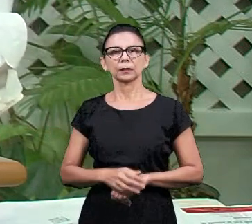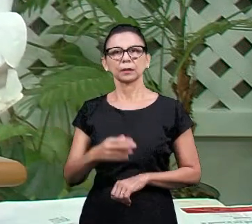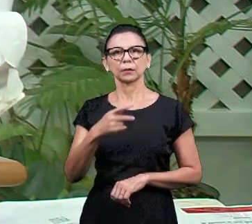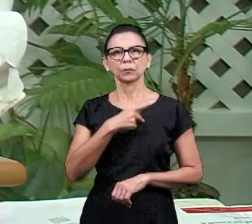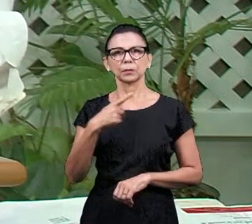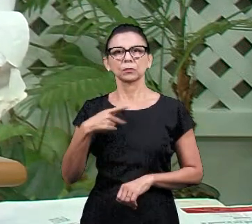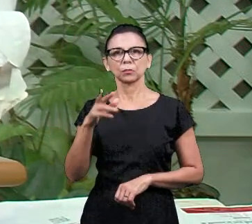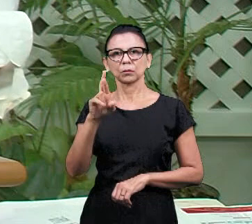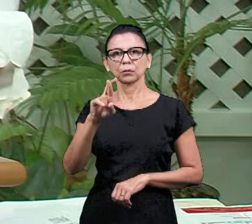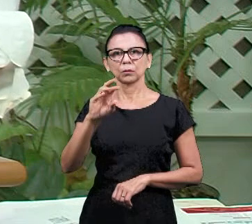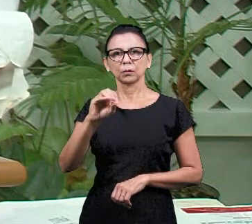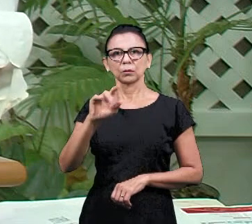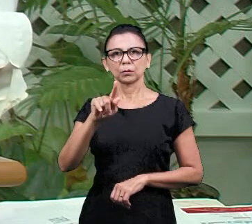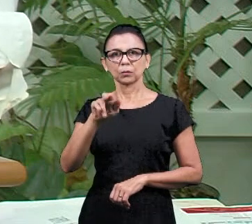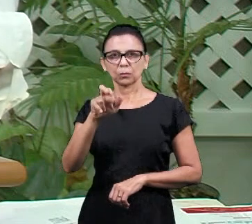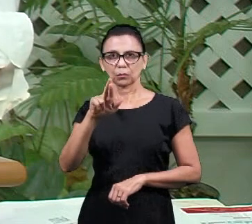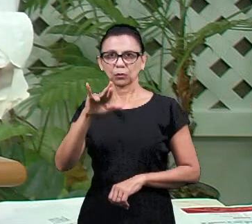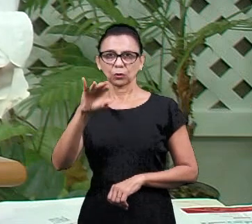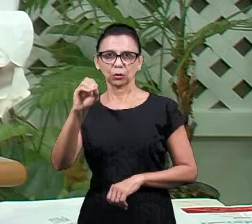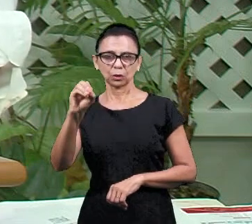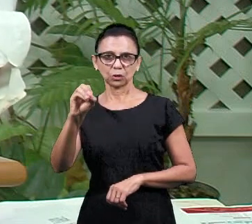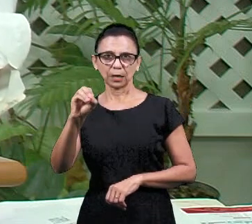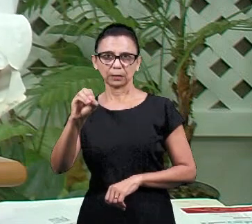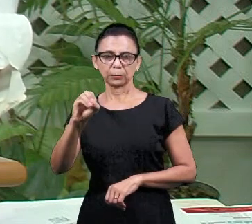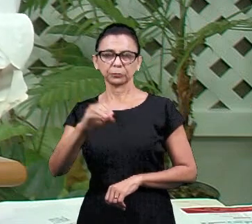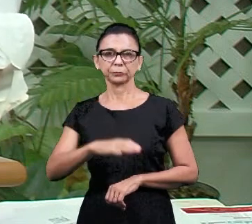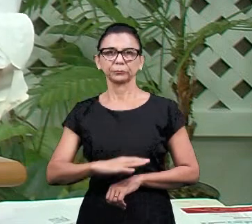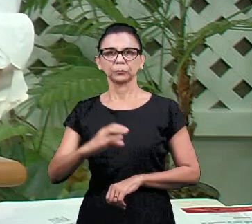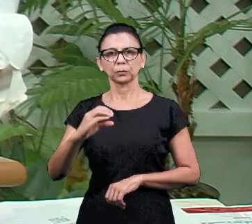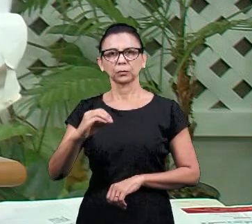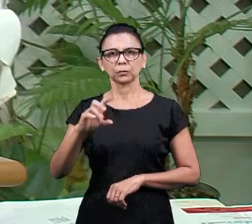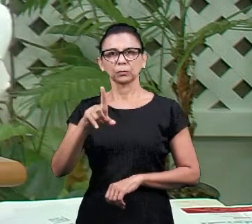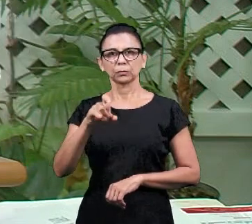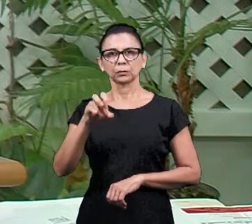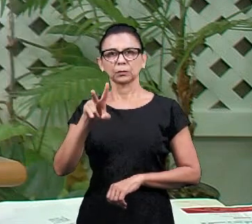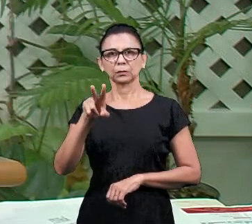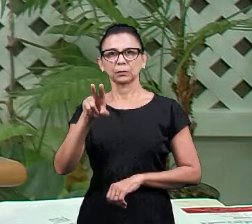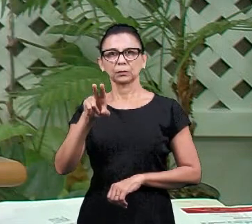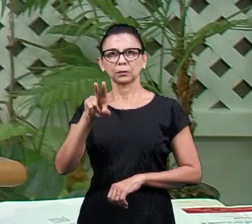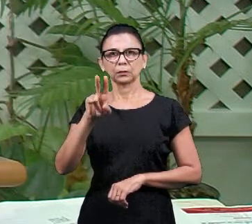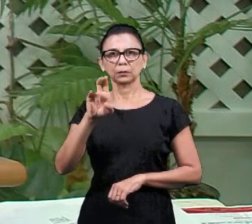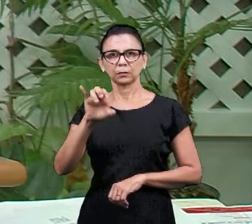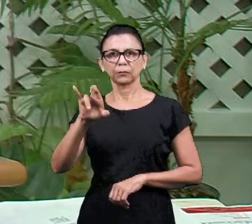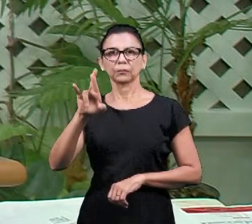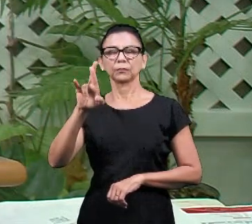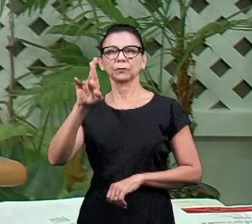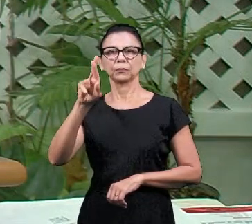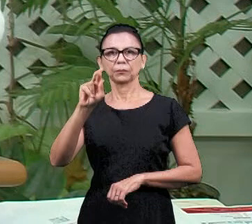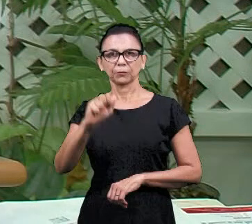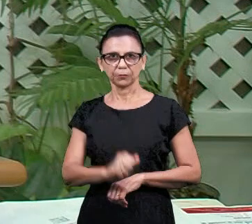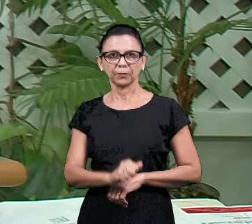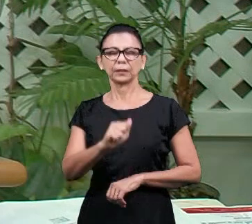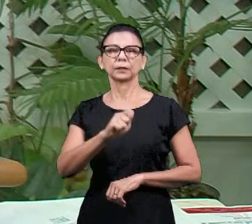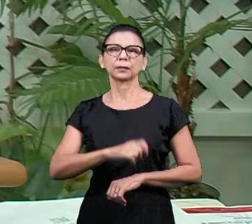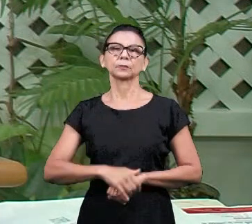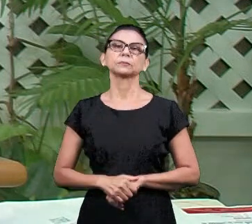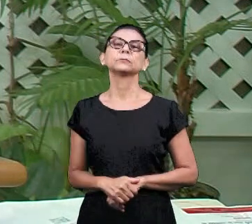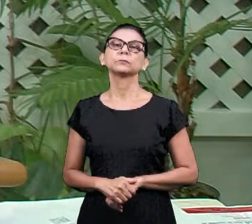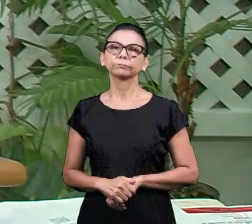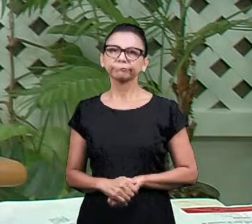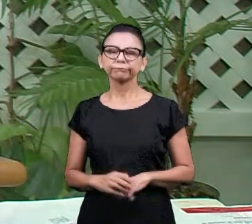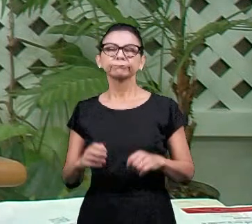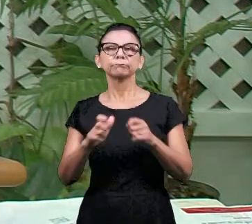le pasteur Rogério de Oliveira de Guaianazes. C'est le premier, c'est